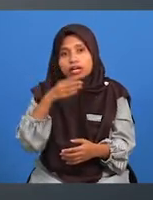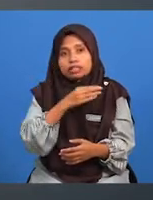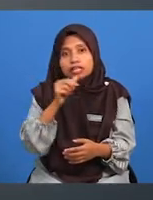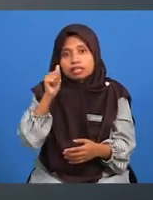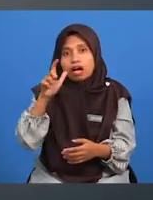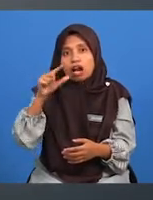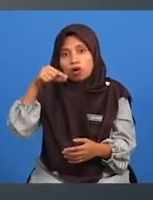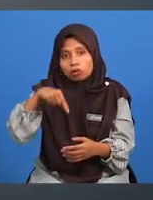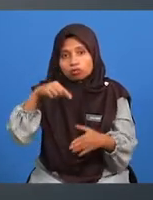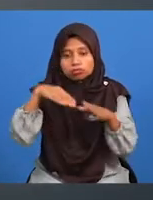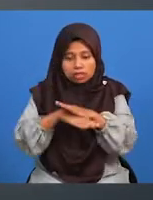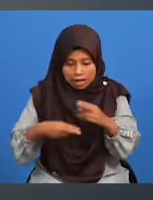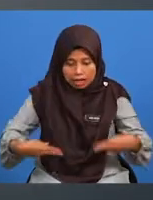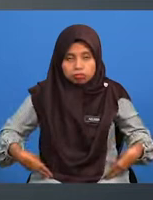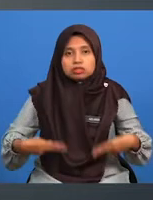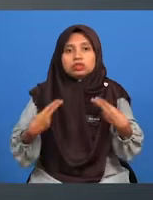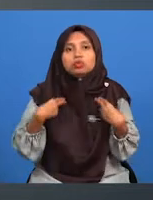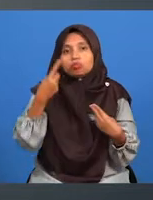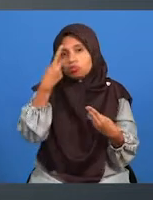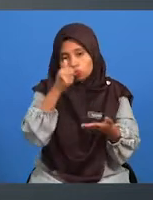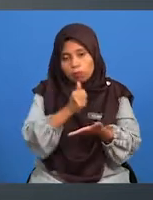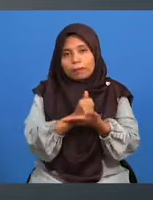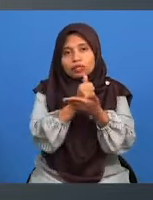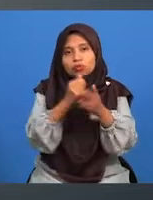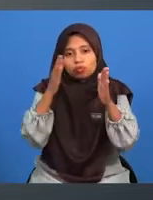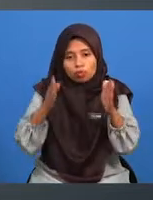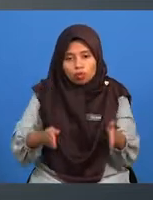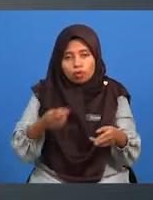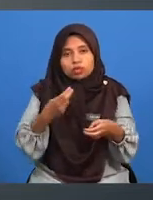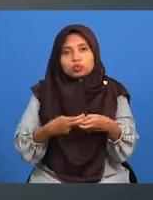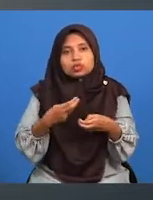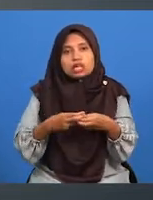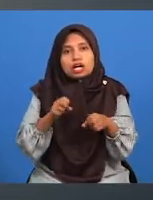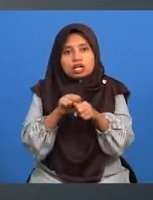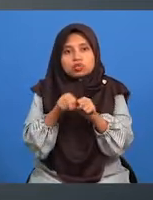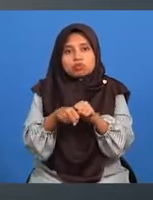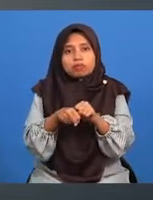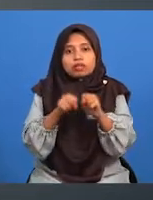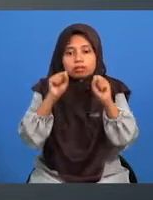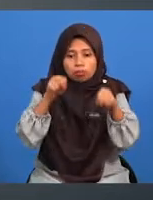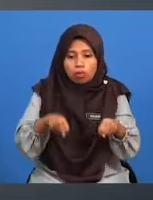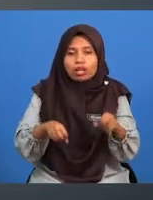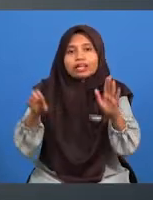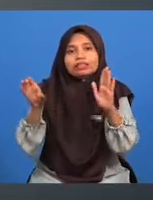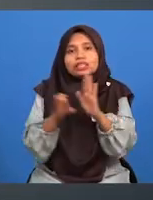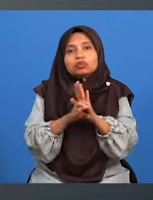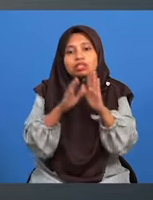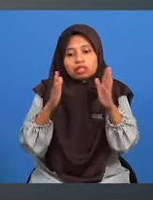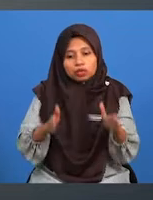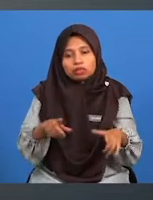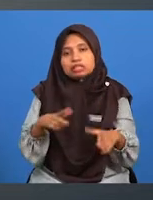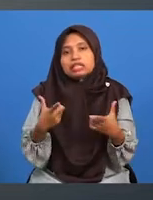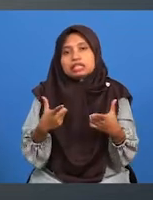dalam kehidupan bagi membantu golongan yang susah supaya boleh dicontohi oleh orang